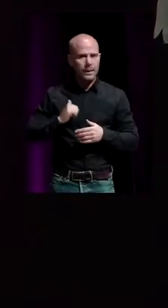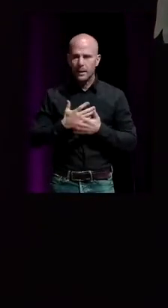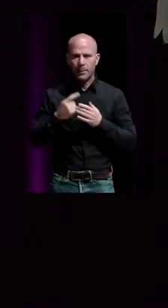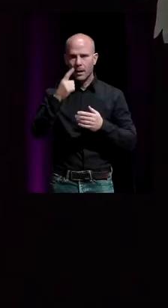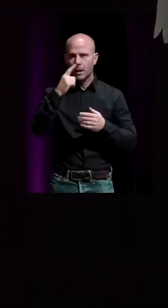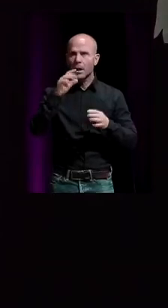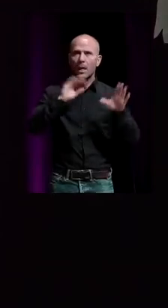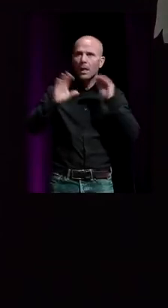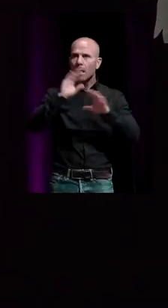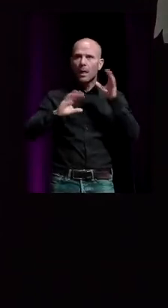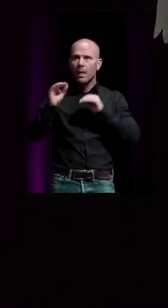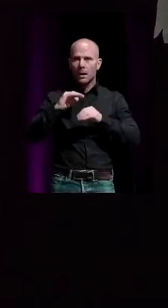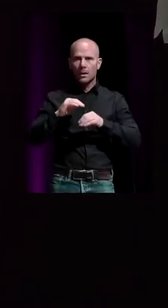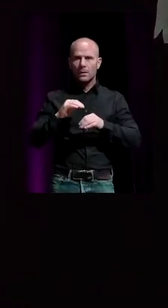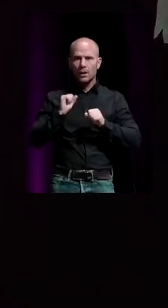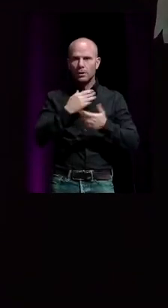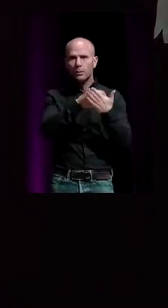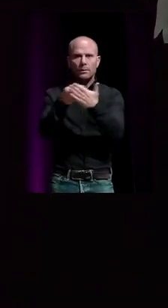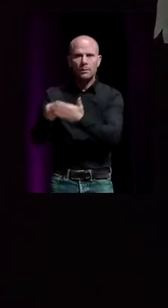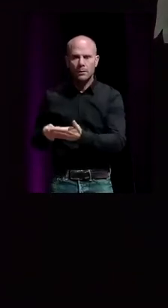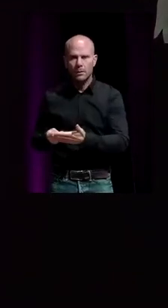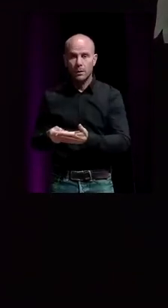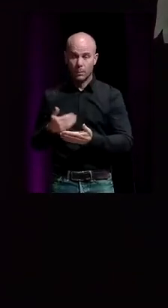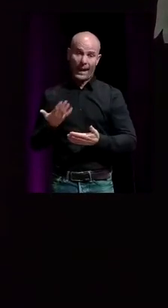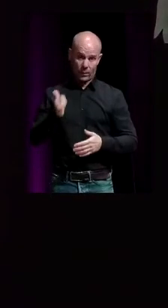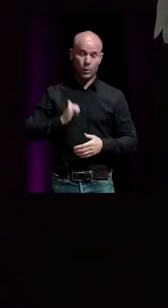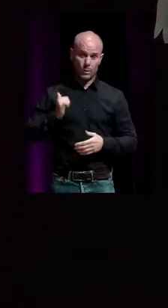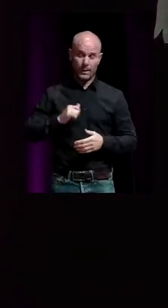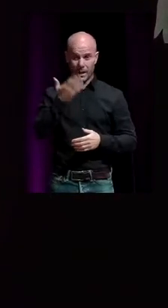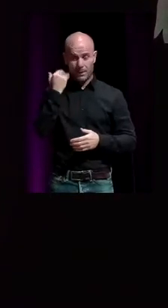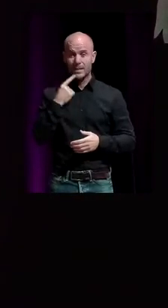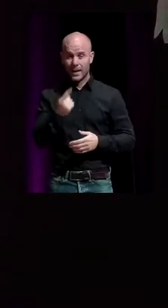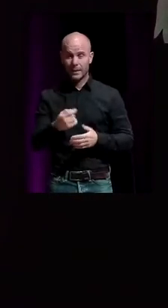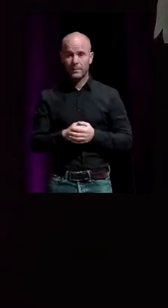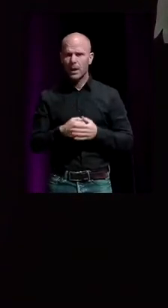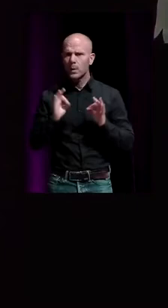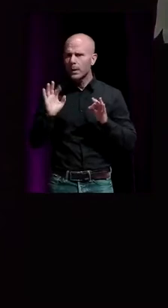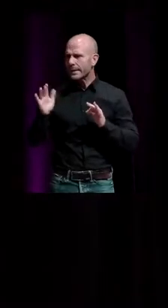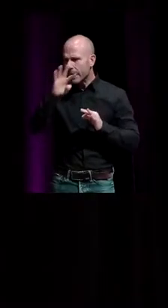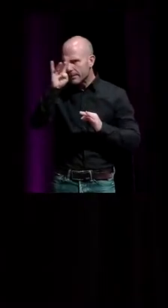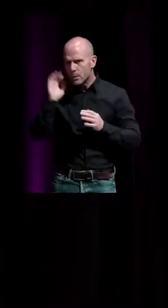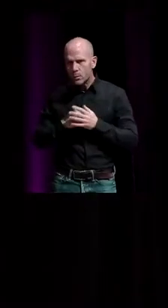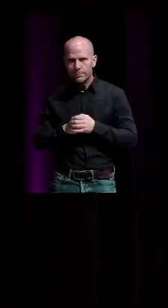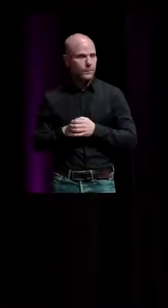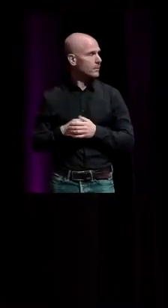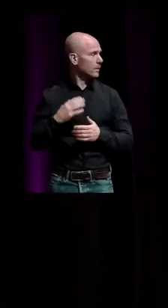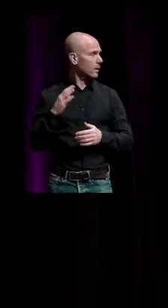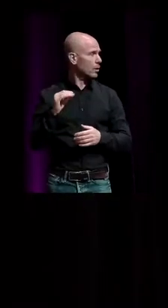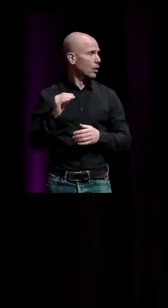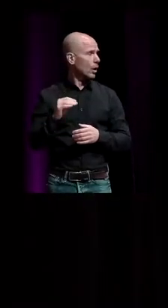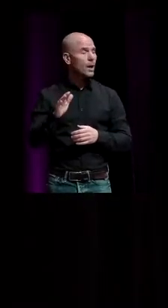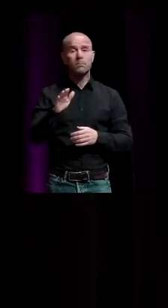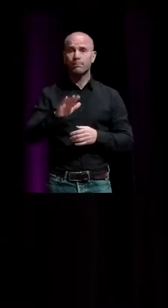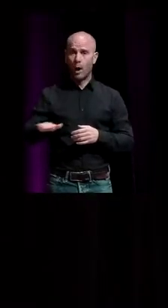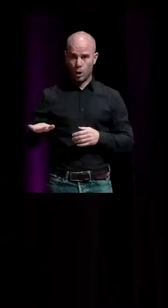utsatta för konsumtionstrycket. Men också konsumenter i en viss ålder. Dina reflektioner? Ja, alltså barn är ju